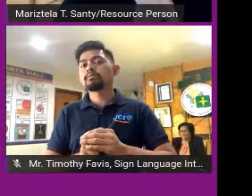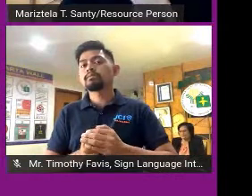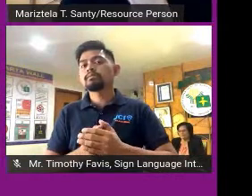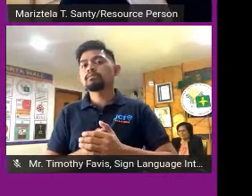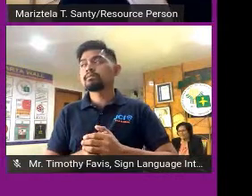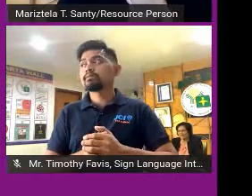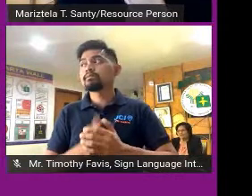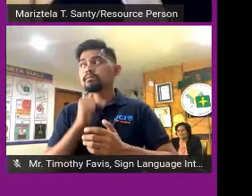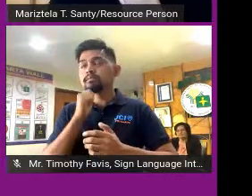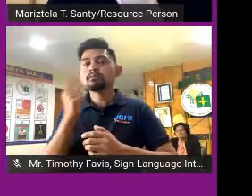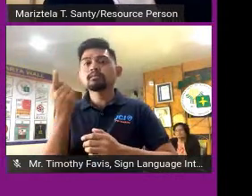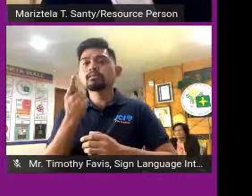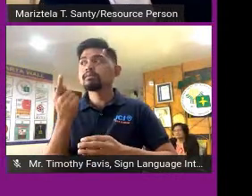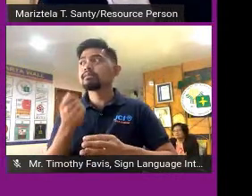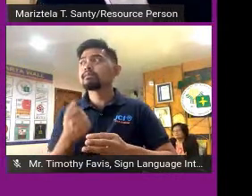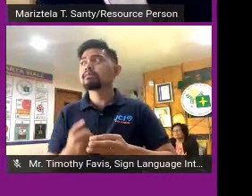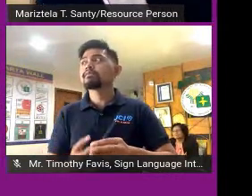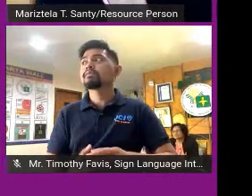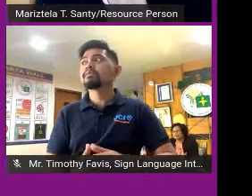hindi lang po ito para sa